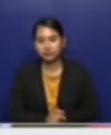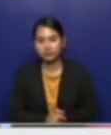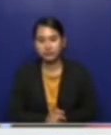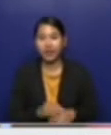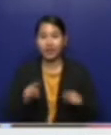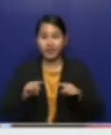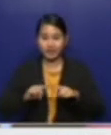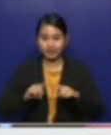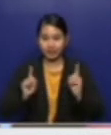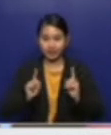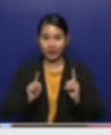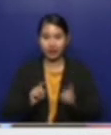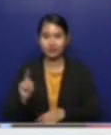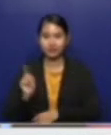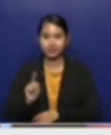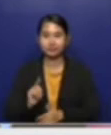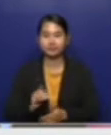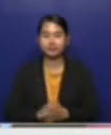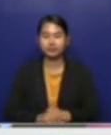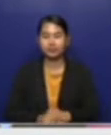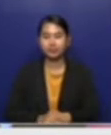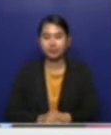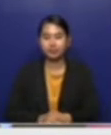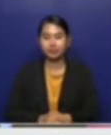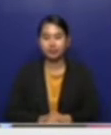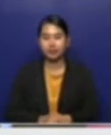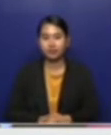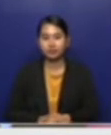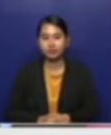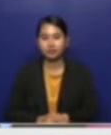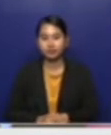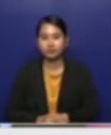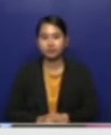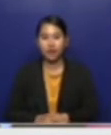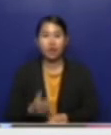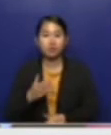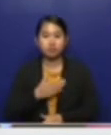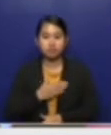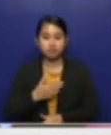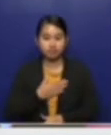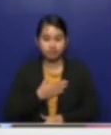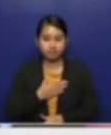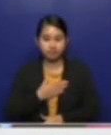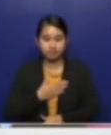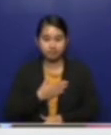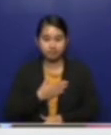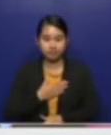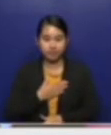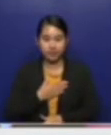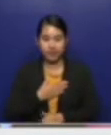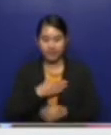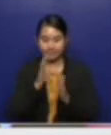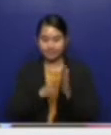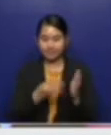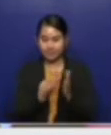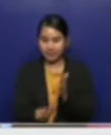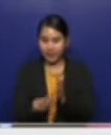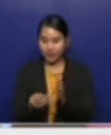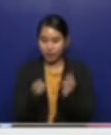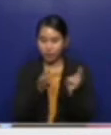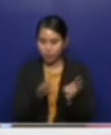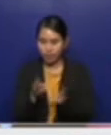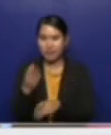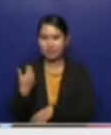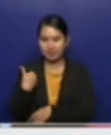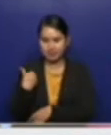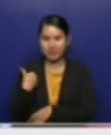แต่สิ่งที่เรามีกลไกมีแนวทางของสภาเรามีอยู่